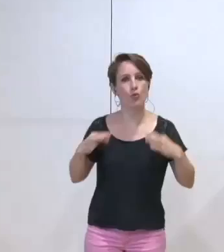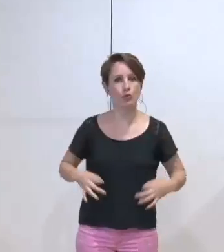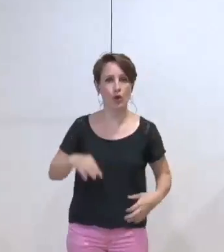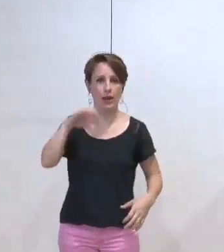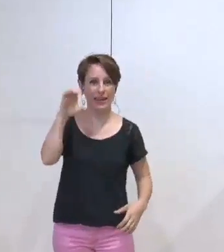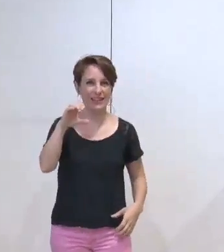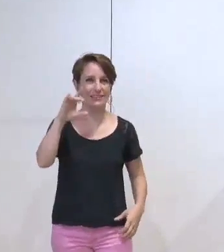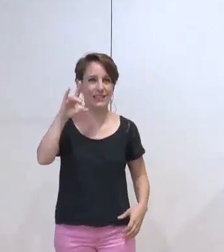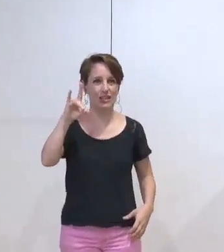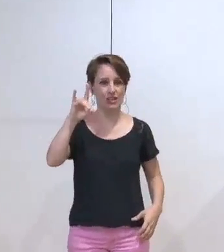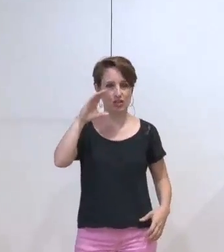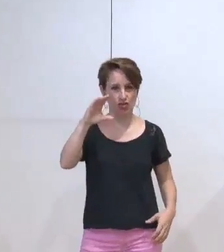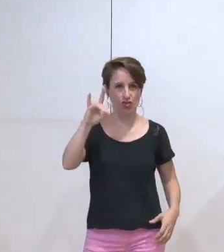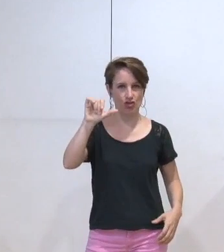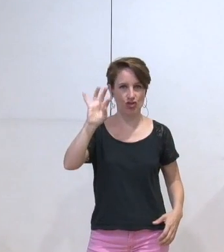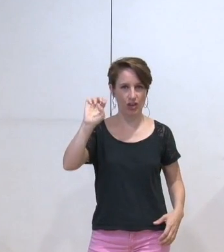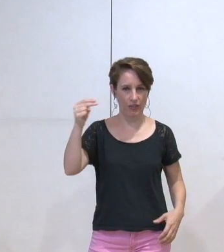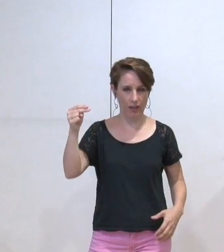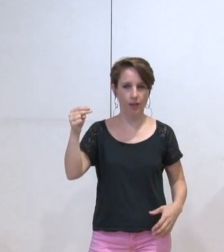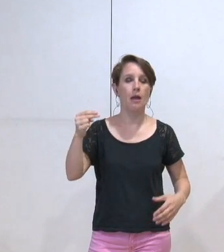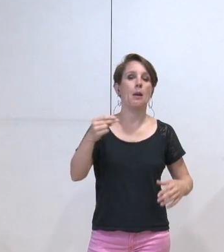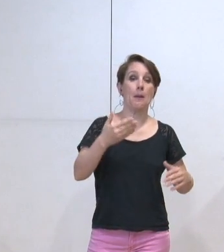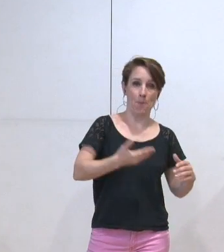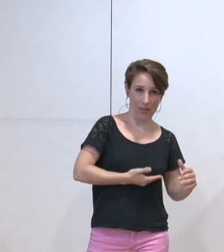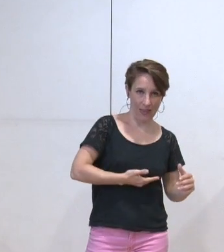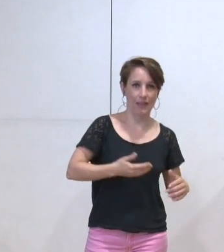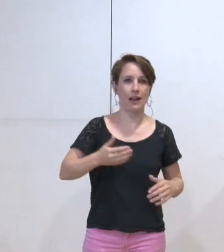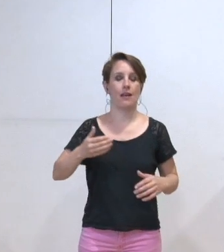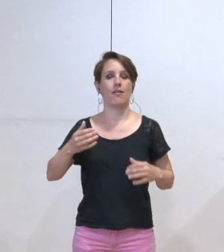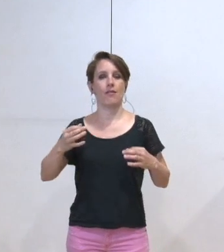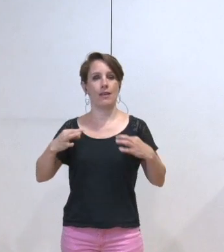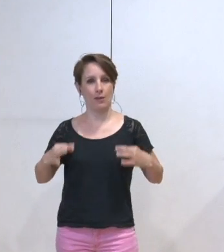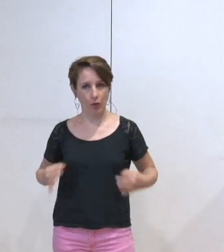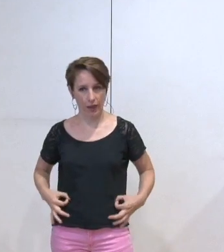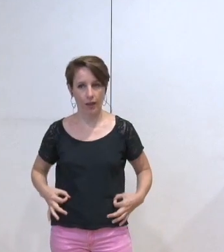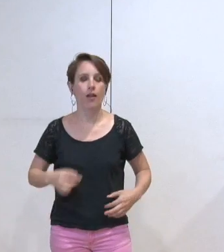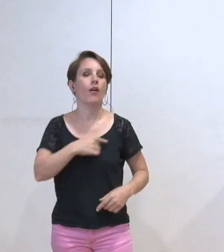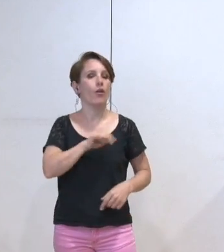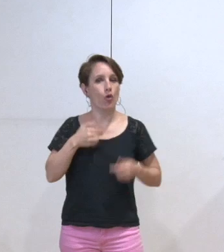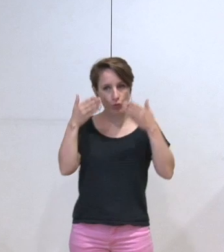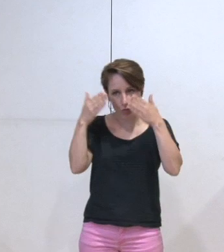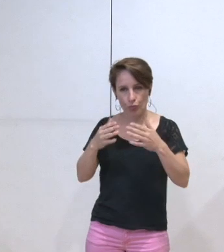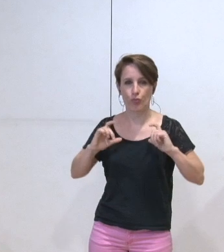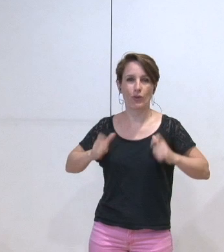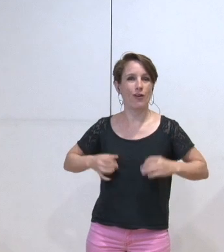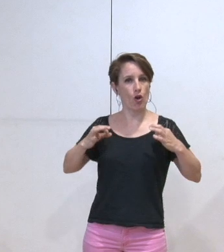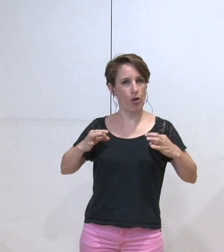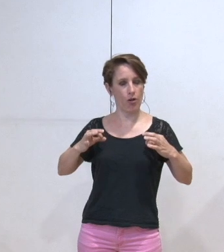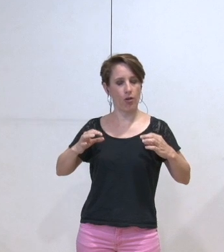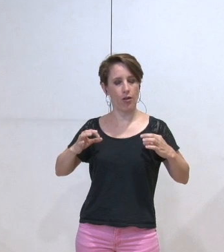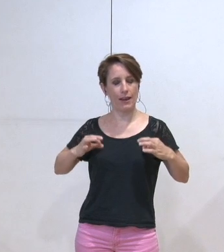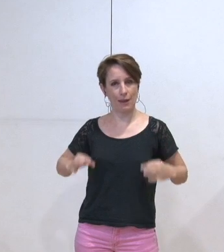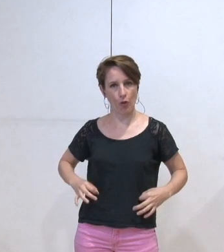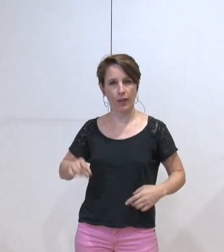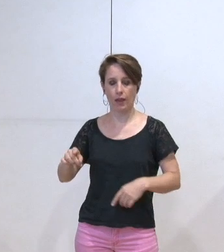l'école maternelle et l'école élémentaire ce qui nous intéresse ici c'est plutôt l'école élémentaire euh qui date à peu près des mêmes années et avec